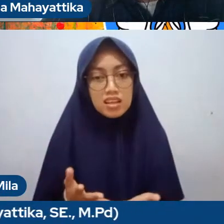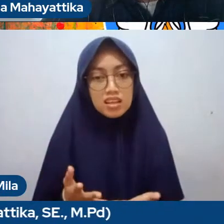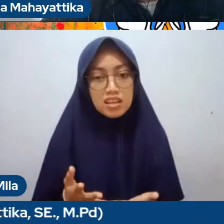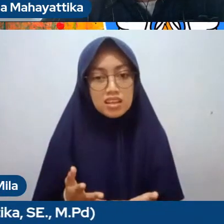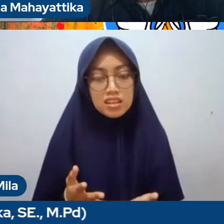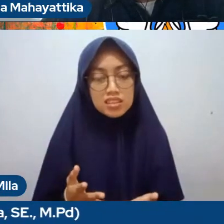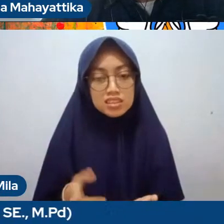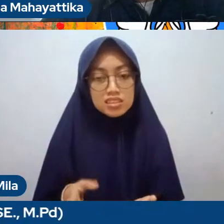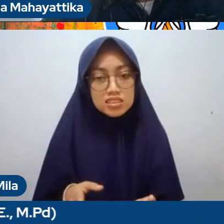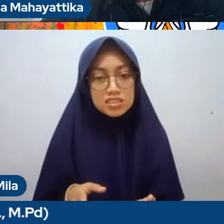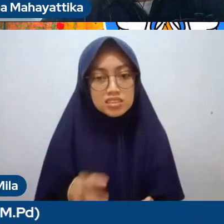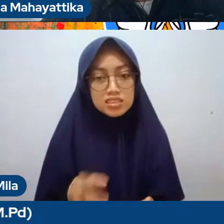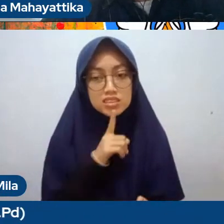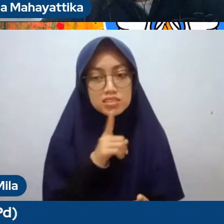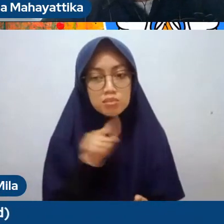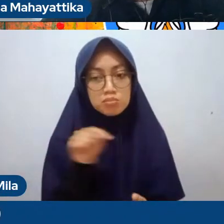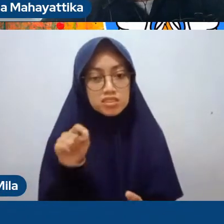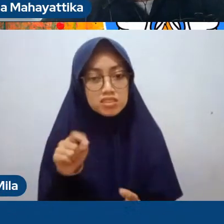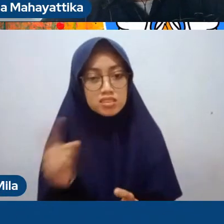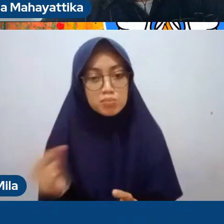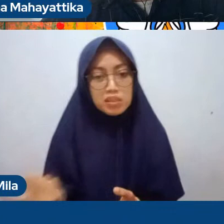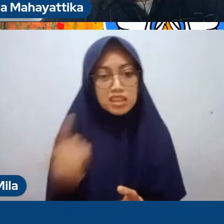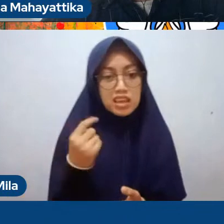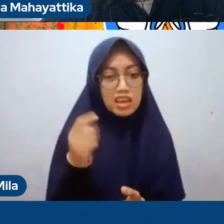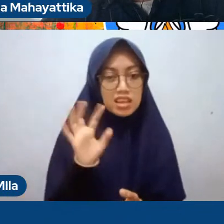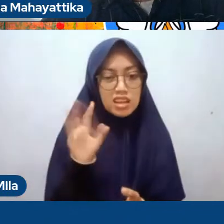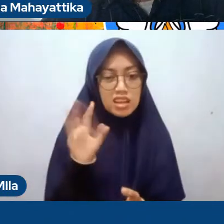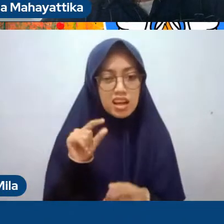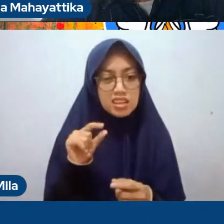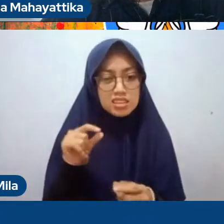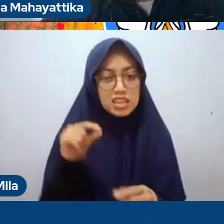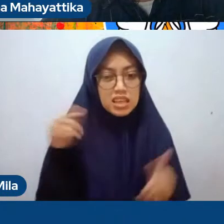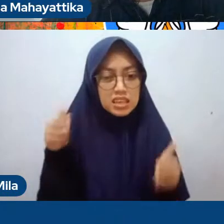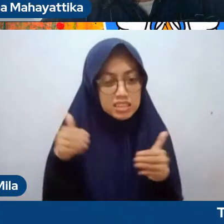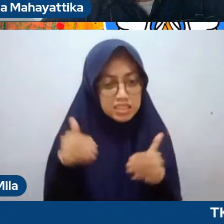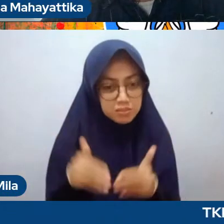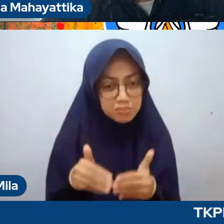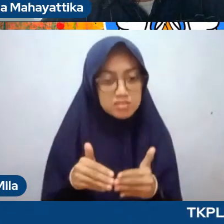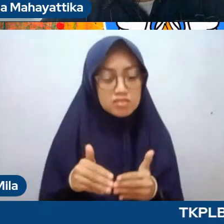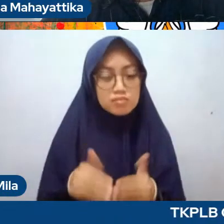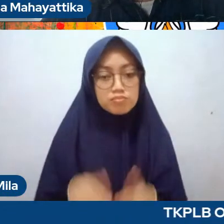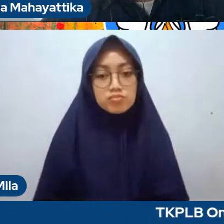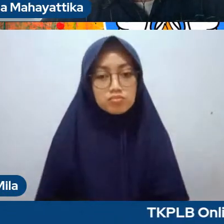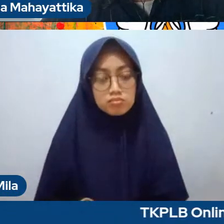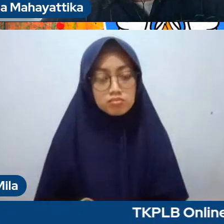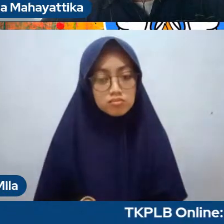kondisinya nggak detail ya. Ketika anak lagi sedang emosi, dia nggak mau didekati. Seperti itu.